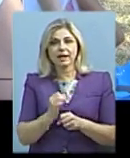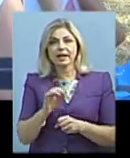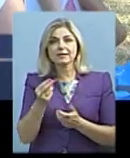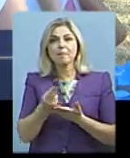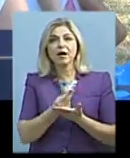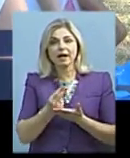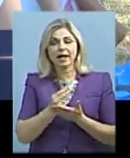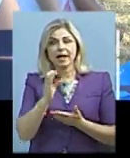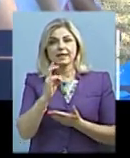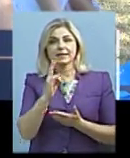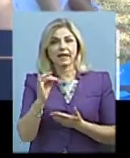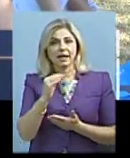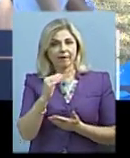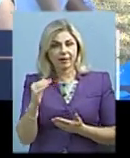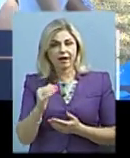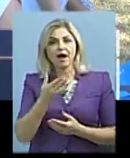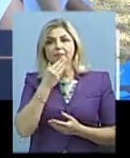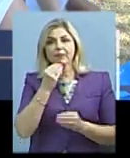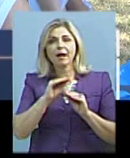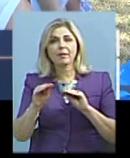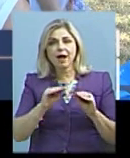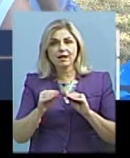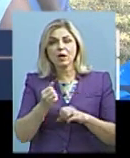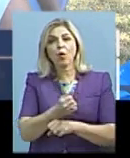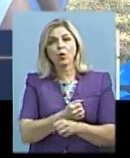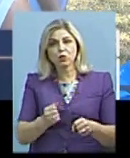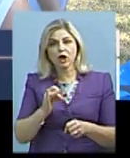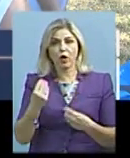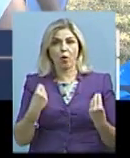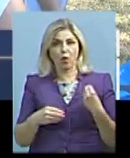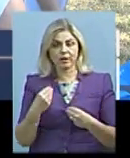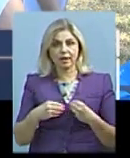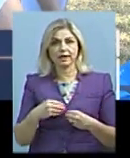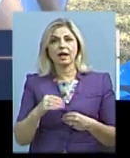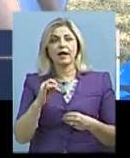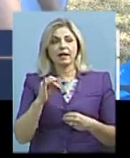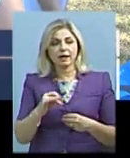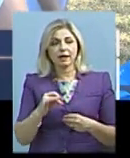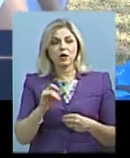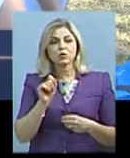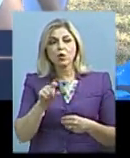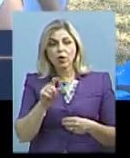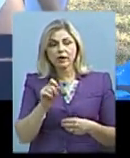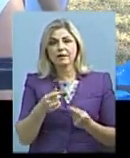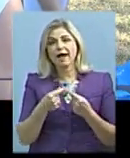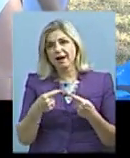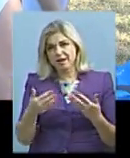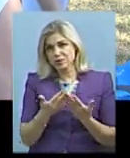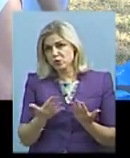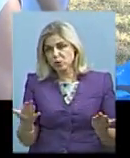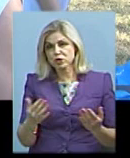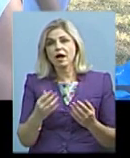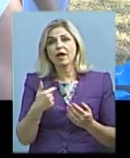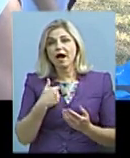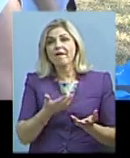малюнків скіфосарматів. Прикраси, збруї, там, одягу. Бронзові або тиснені. Золоті якісь штучки. Я їх